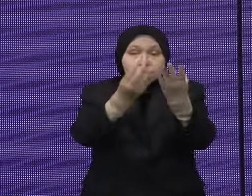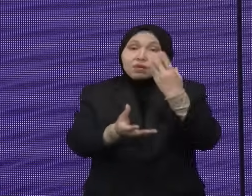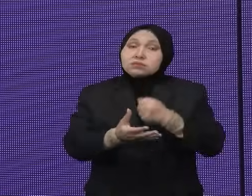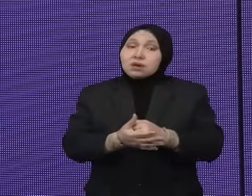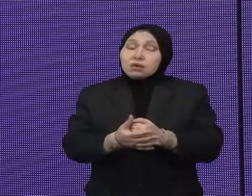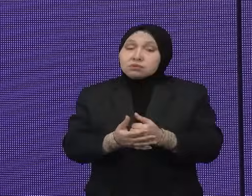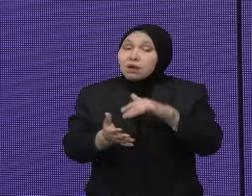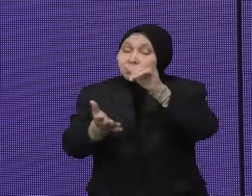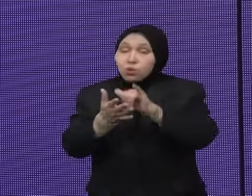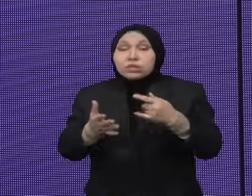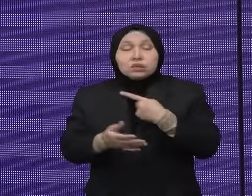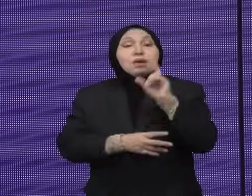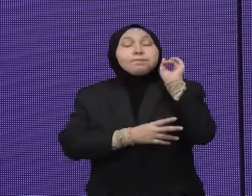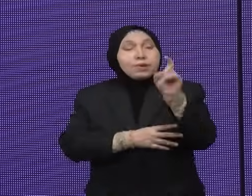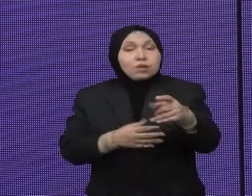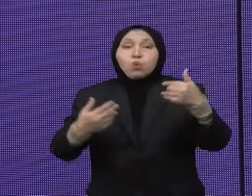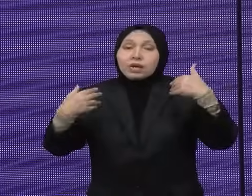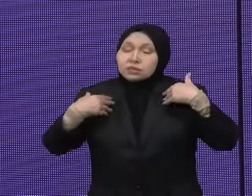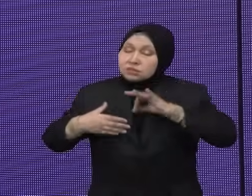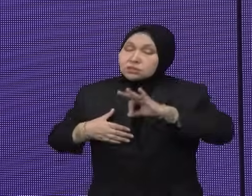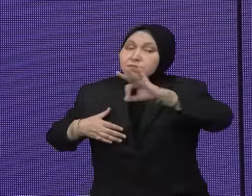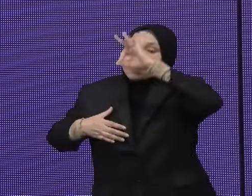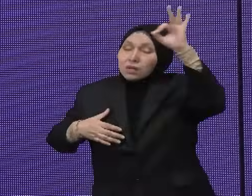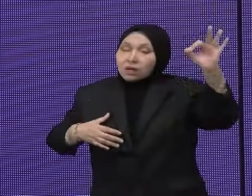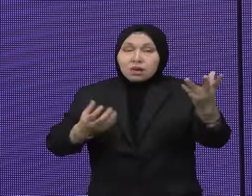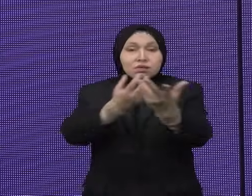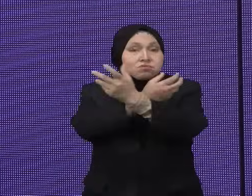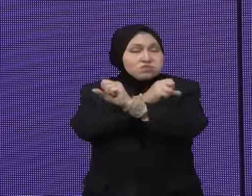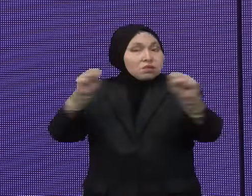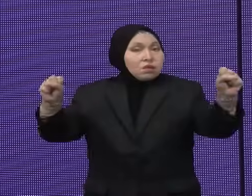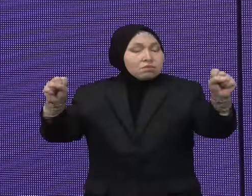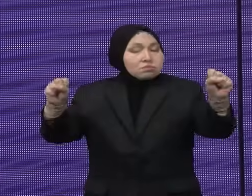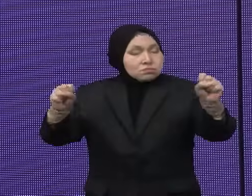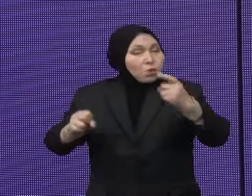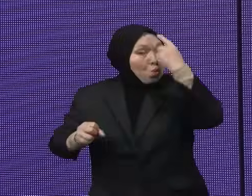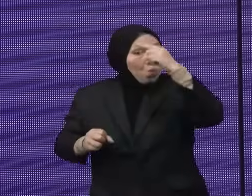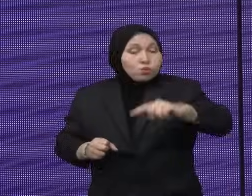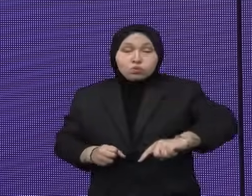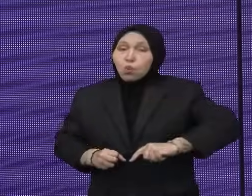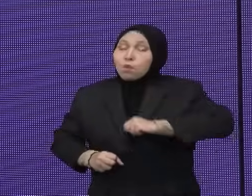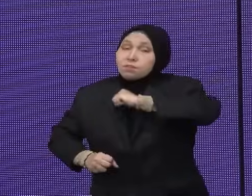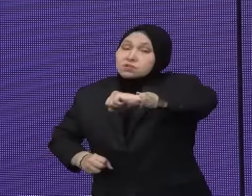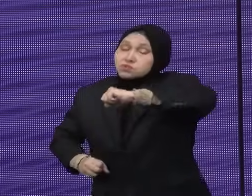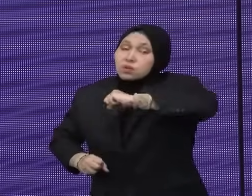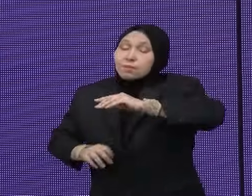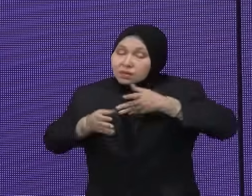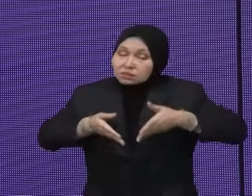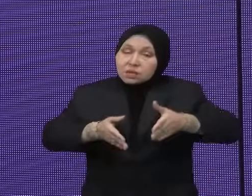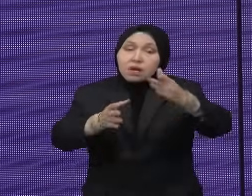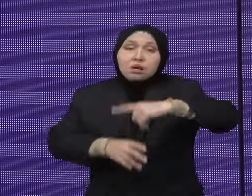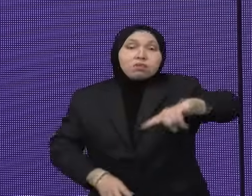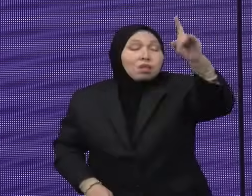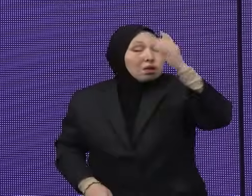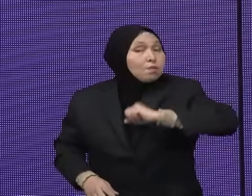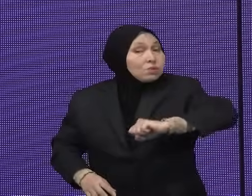iaitu kita perlu ada semangat dan kesediaan, siap siaga untuk berjuang pada jalan Allah SWT.